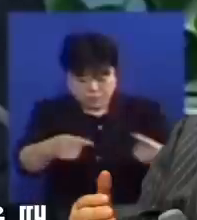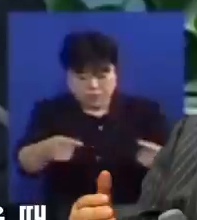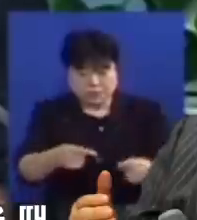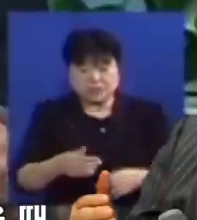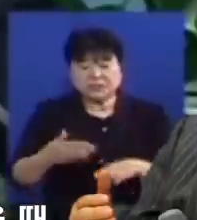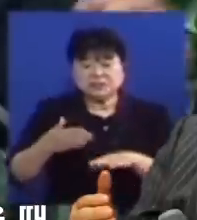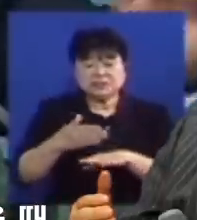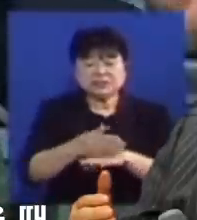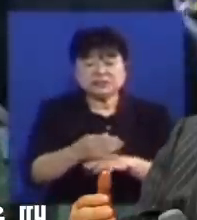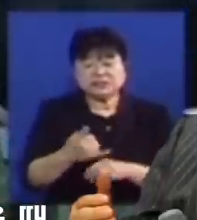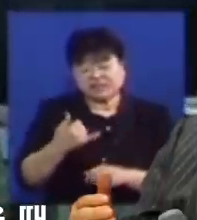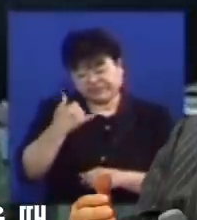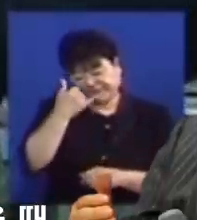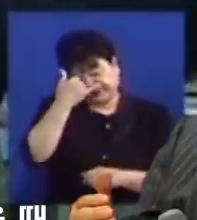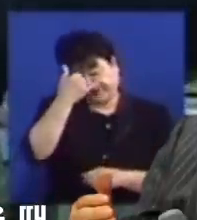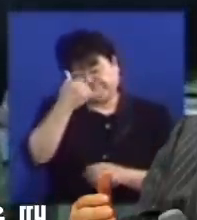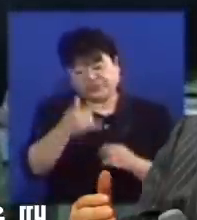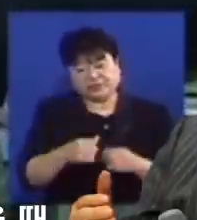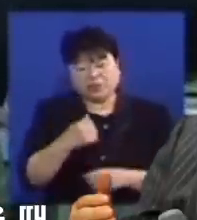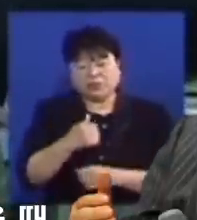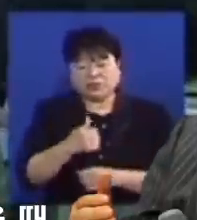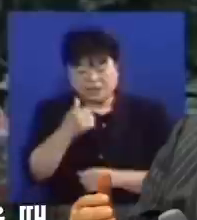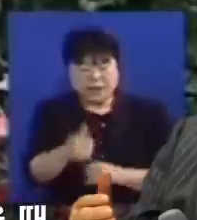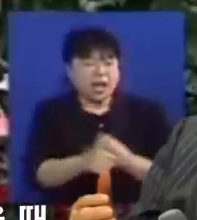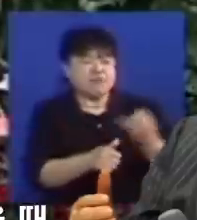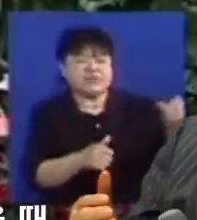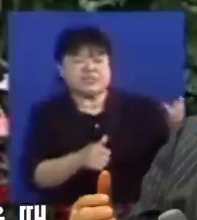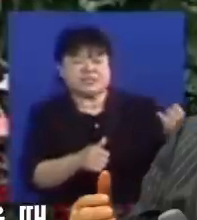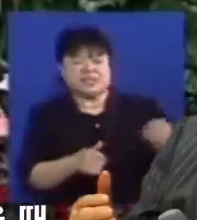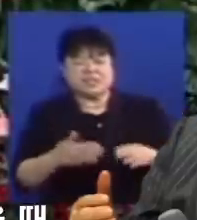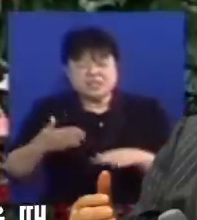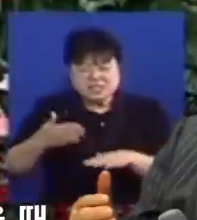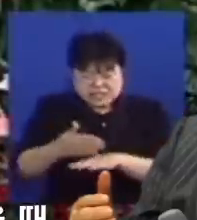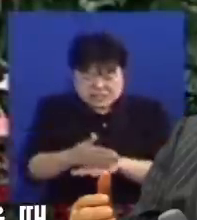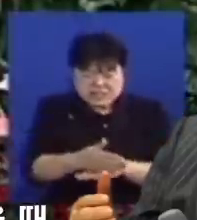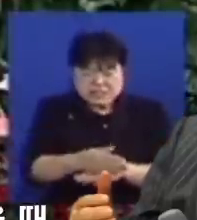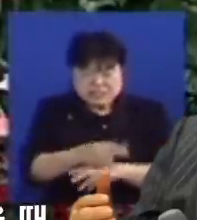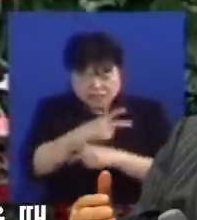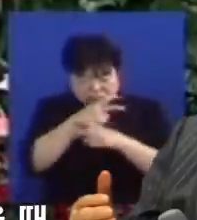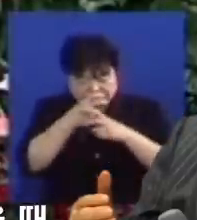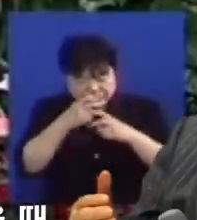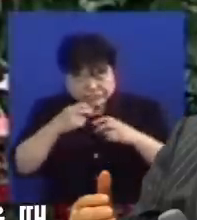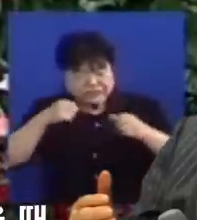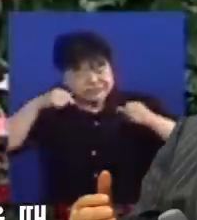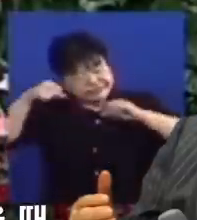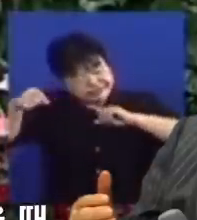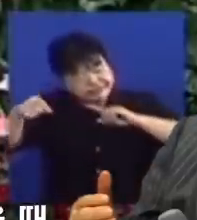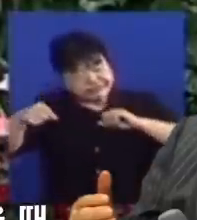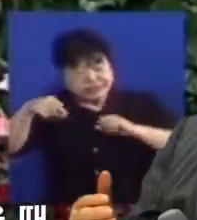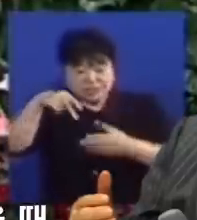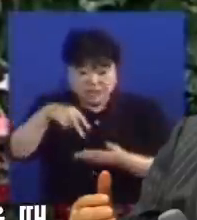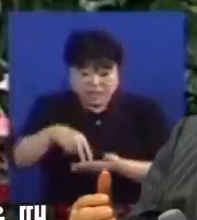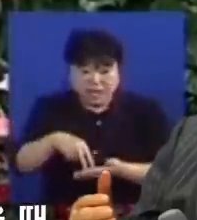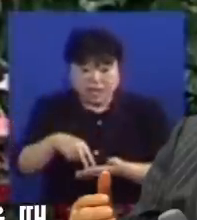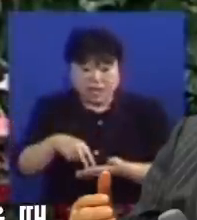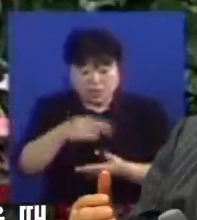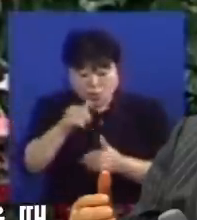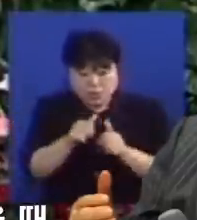자고 잠옷바람으로 기지개를 쓰고서 보디바르의 아내가 나오다 보니 요셉이 바로 대청에